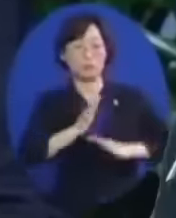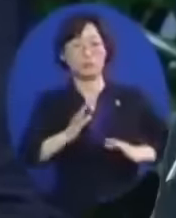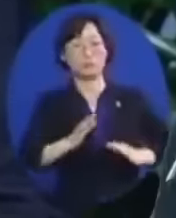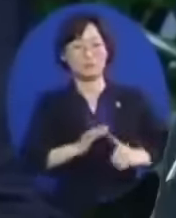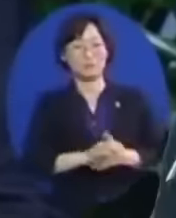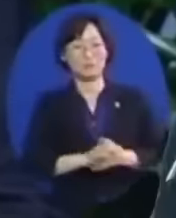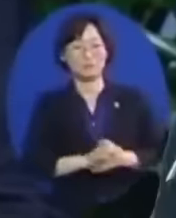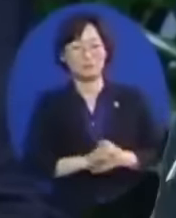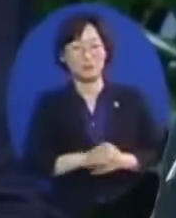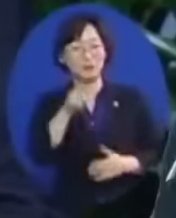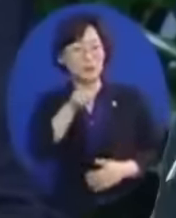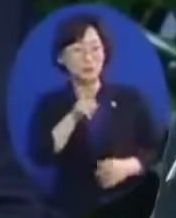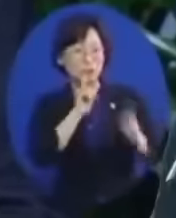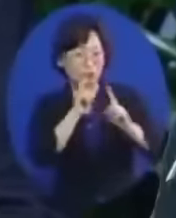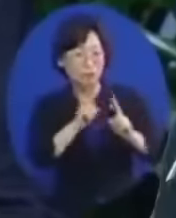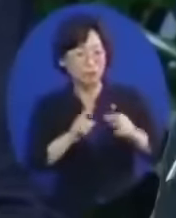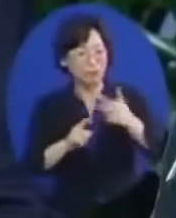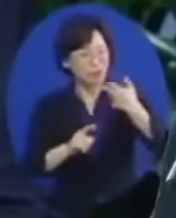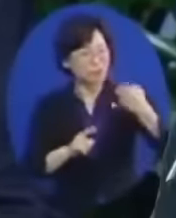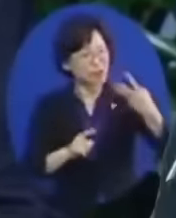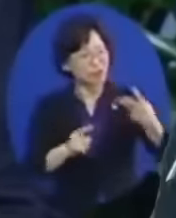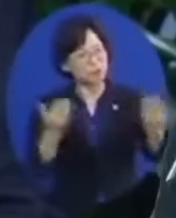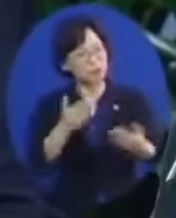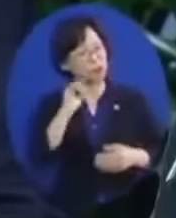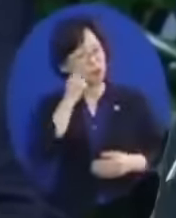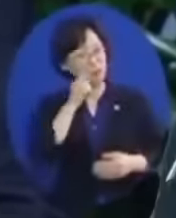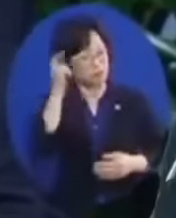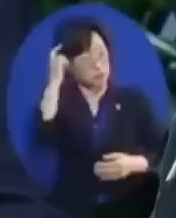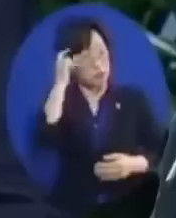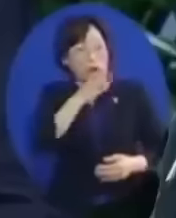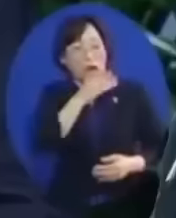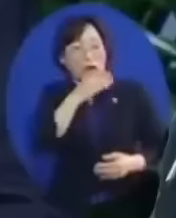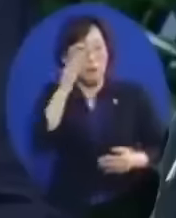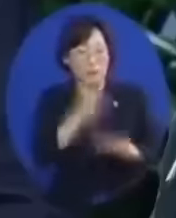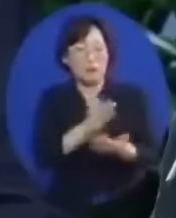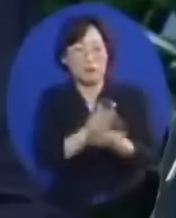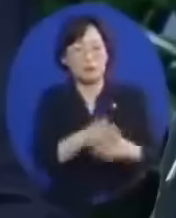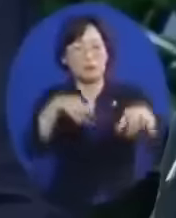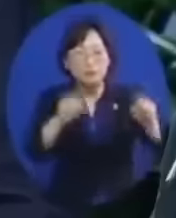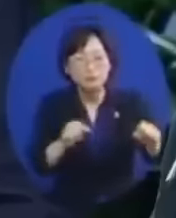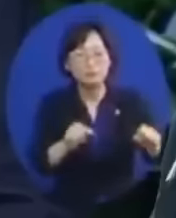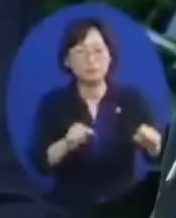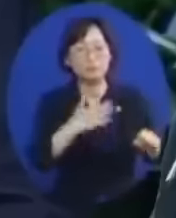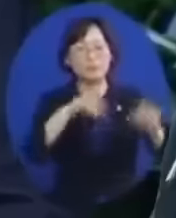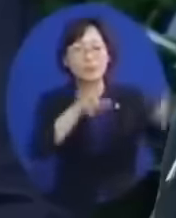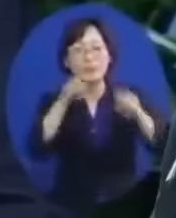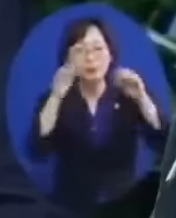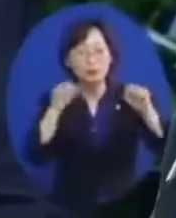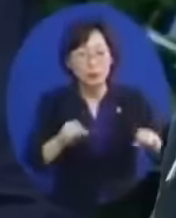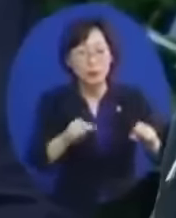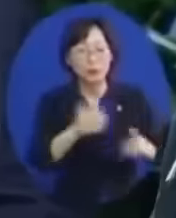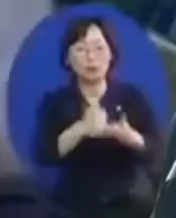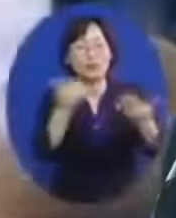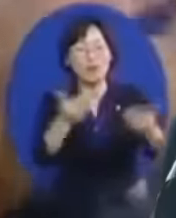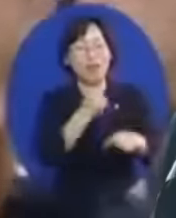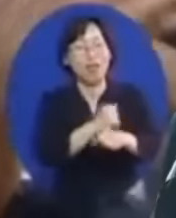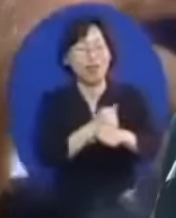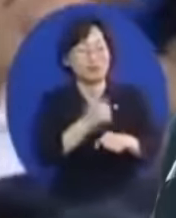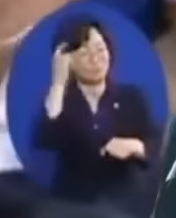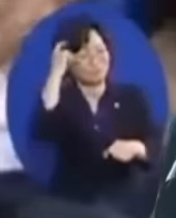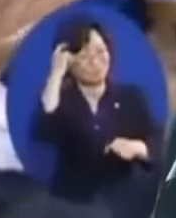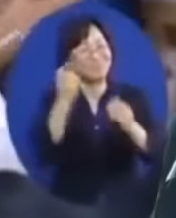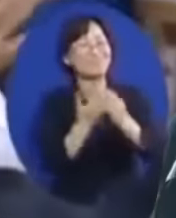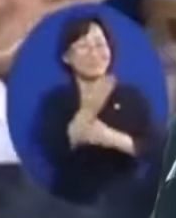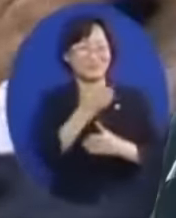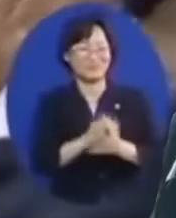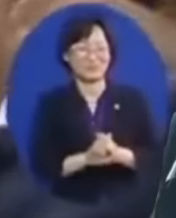놀랐습니다. 헛소리해서는 안 되겠구나. 살아있을 동안은 주의 일을 해야 되겠구나. 그걸 느꼈었습니다.